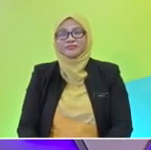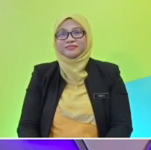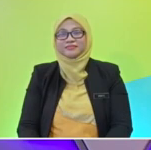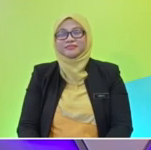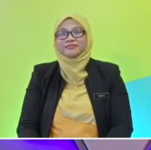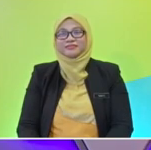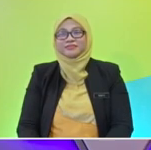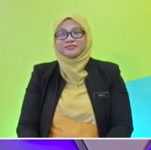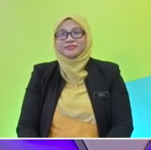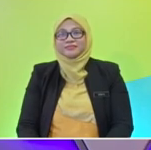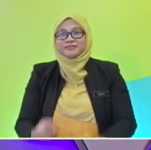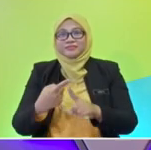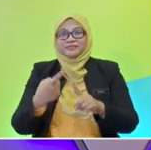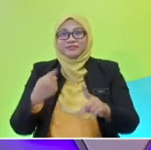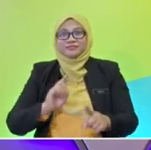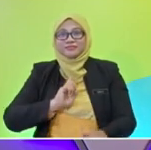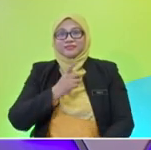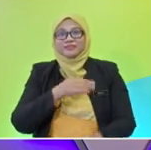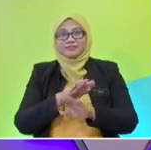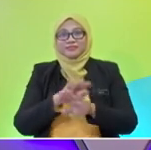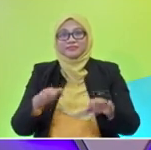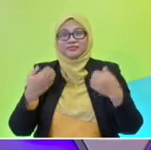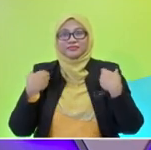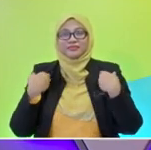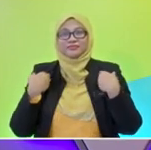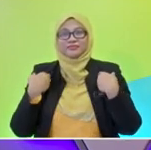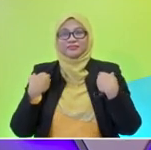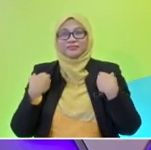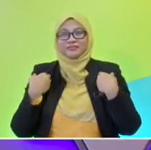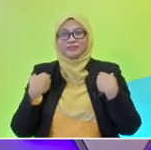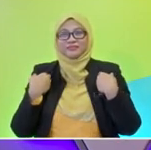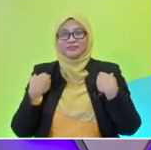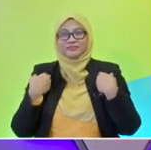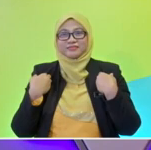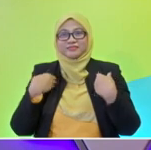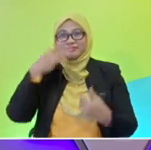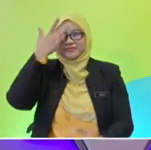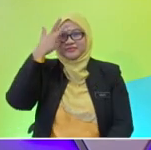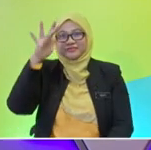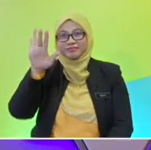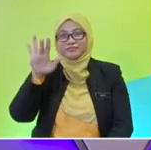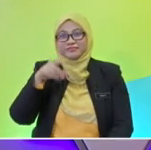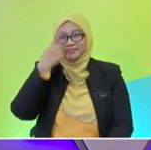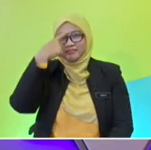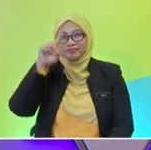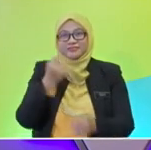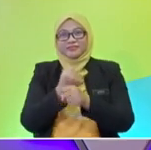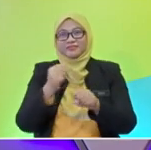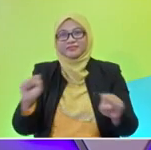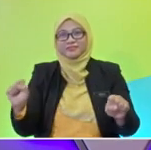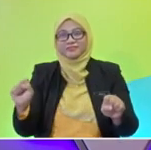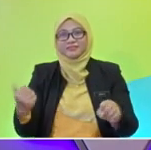yang seterusnya daripada kita tidak memiliki ee kebakaran ataupun kebolehan untuk menyediakan peralatan ataupun